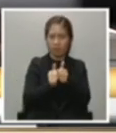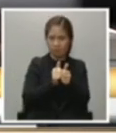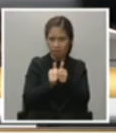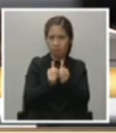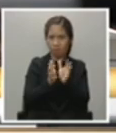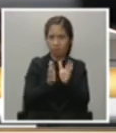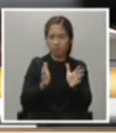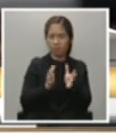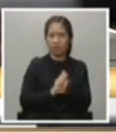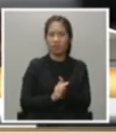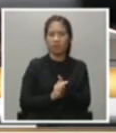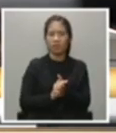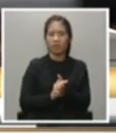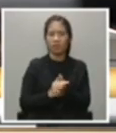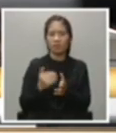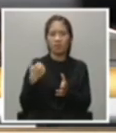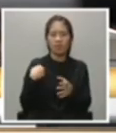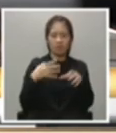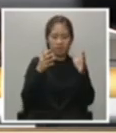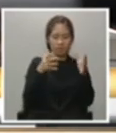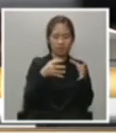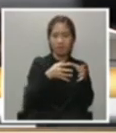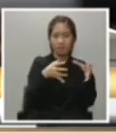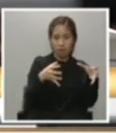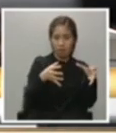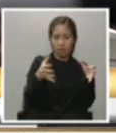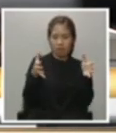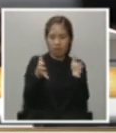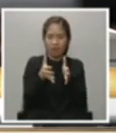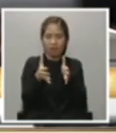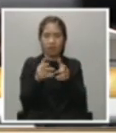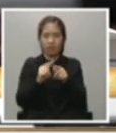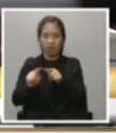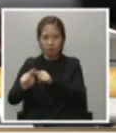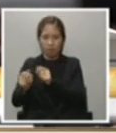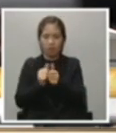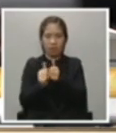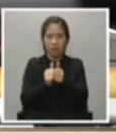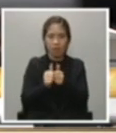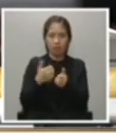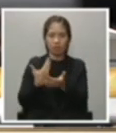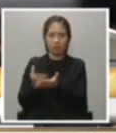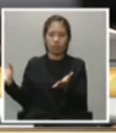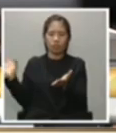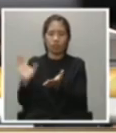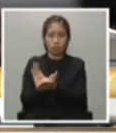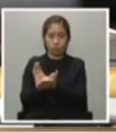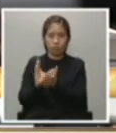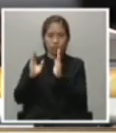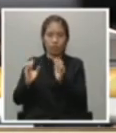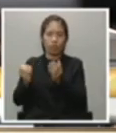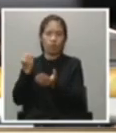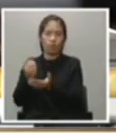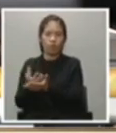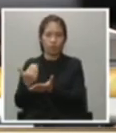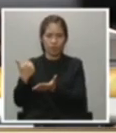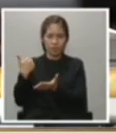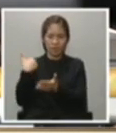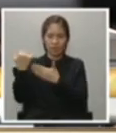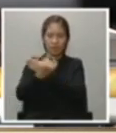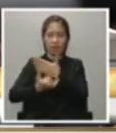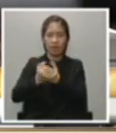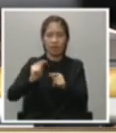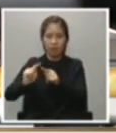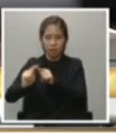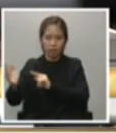งไม่ว่าจะเป็นเจ้าเล็กเจ้าใหญ่มากันหมดเลยค่ะทุนเจ้าสัวก็มาทุนต่างชาติก็มามารุ